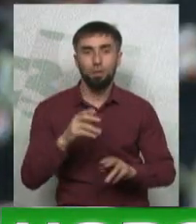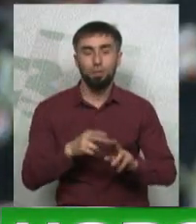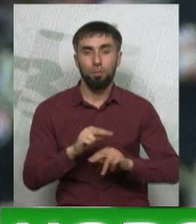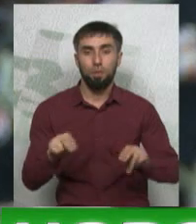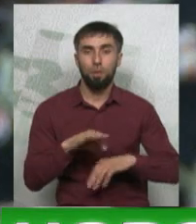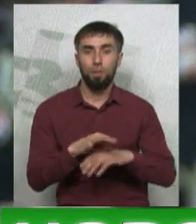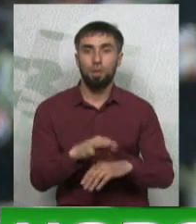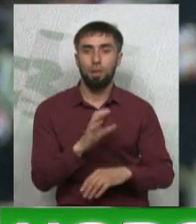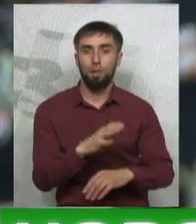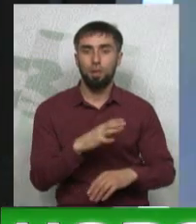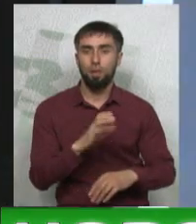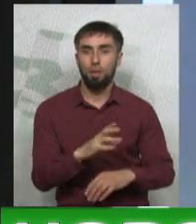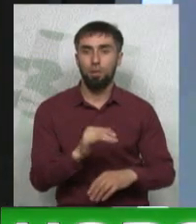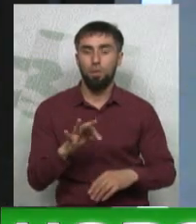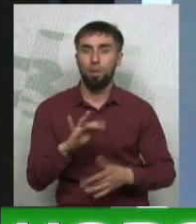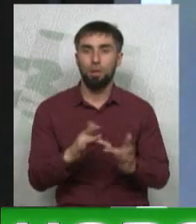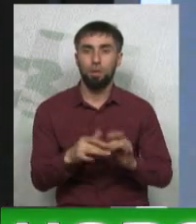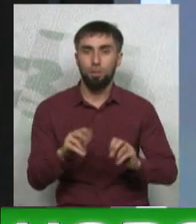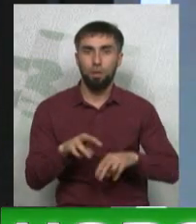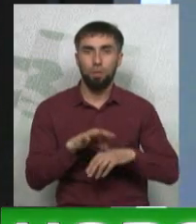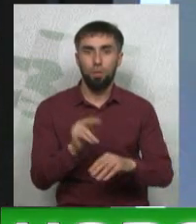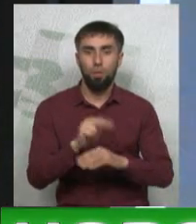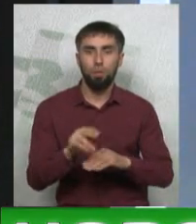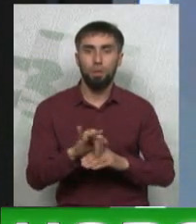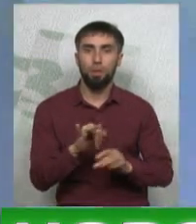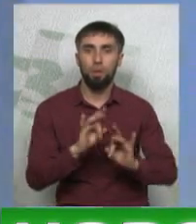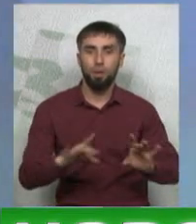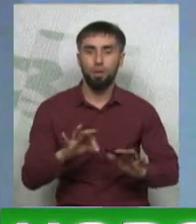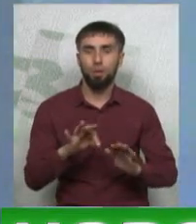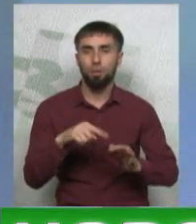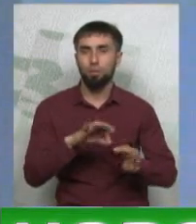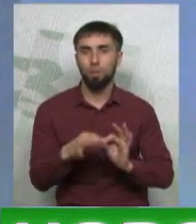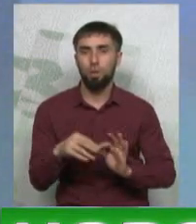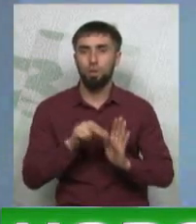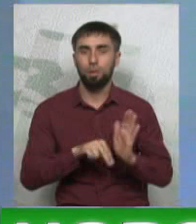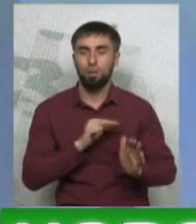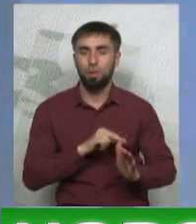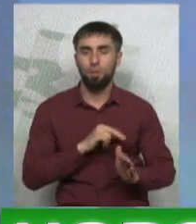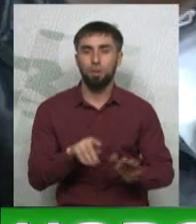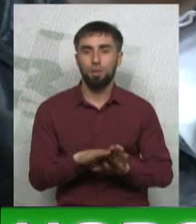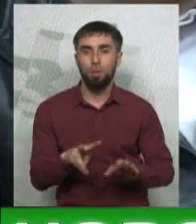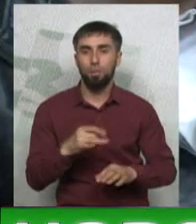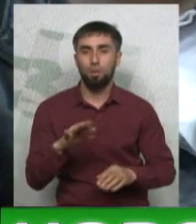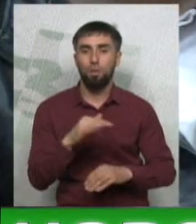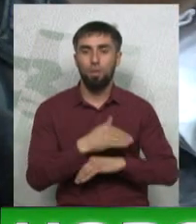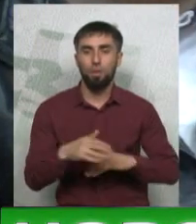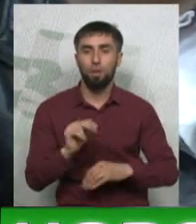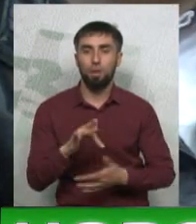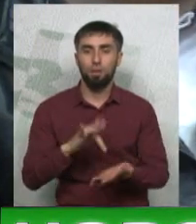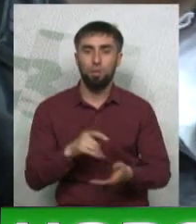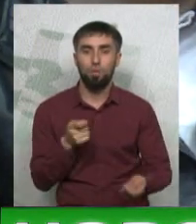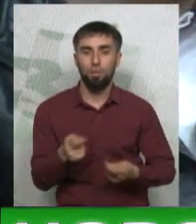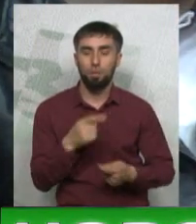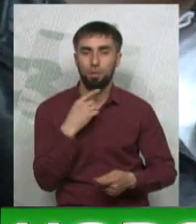прошел СКФУ, где интернет-специалисты провели обучение и поделились тонкостями работы в таких проектных медиа-офисах, как Центр